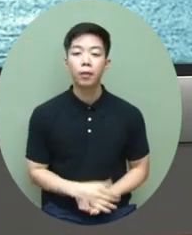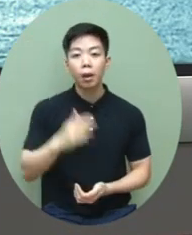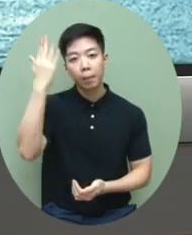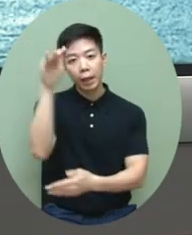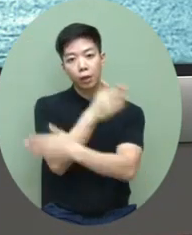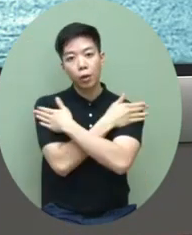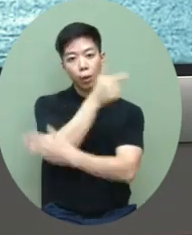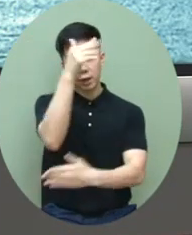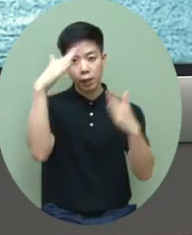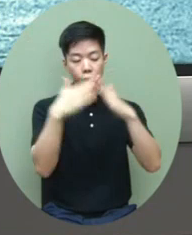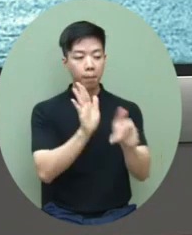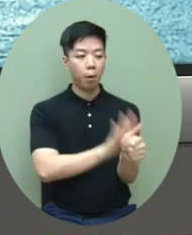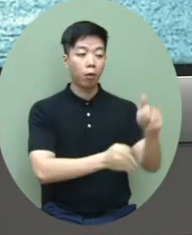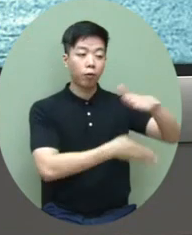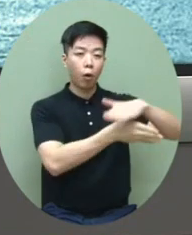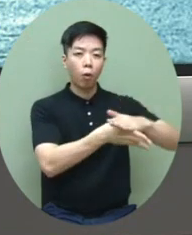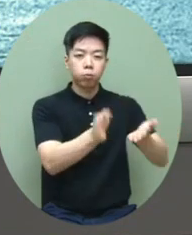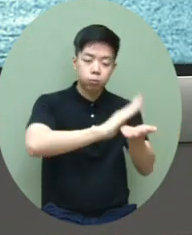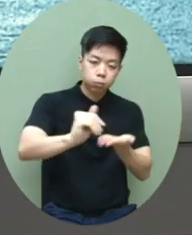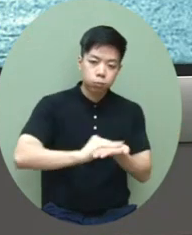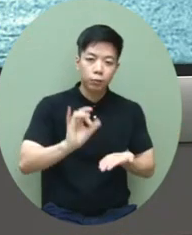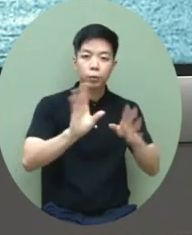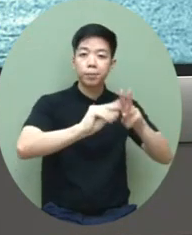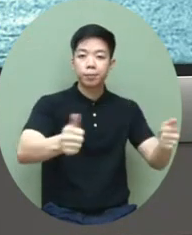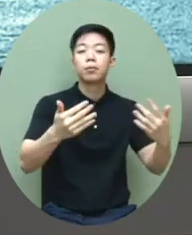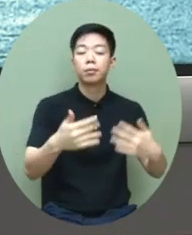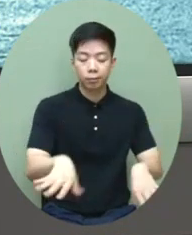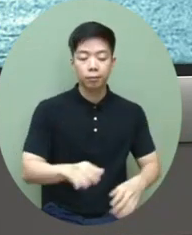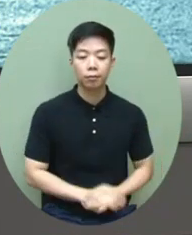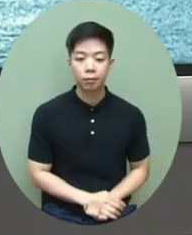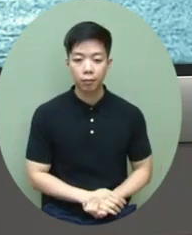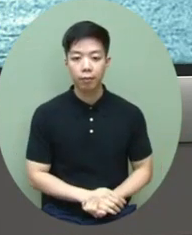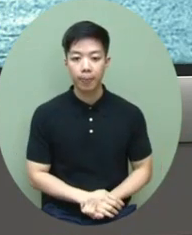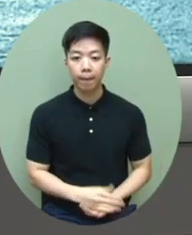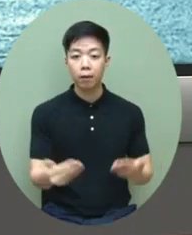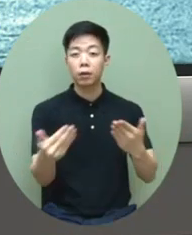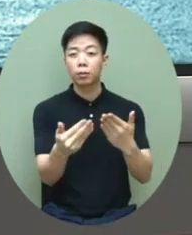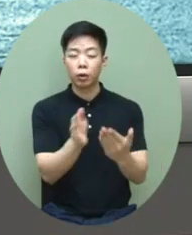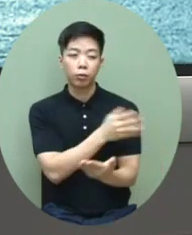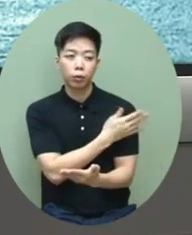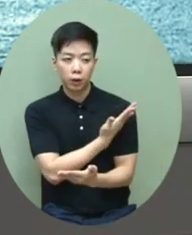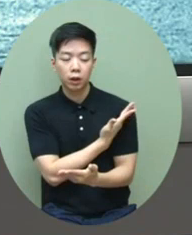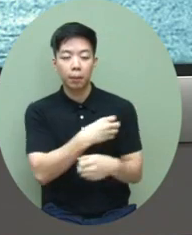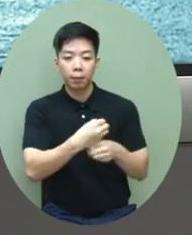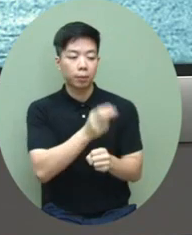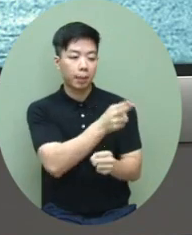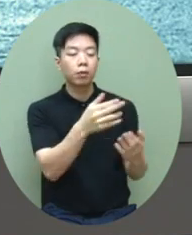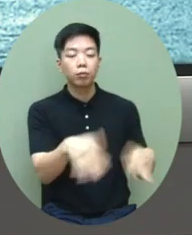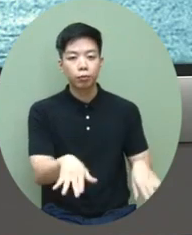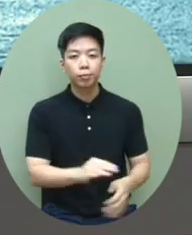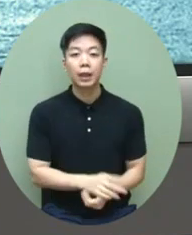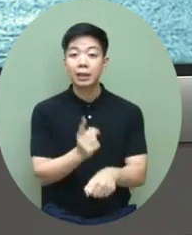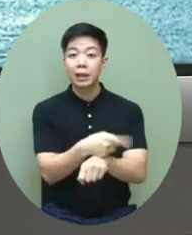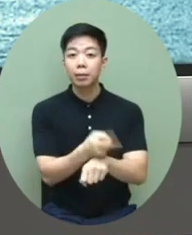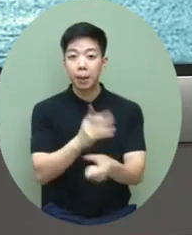辦公室進行徹底清潔和消毒，也都安排相關的同事接受檢測，結果暫時全部都是陰性